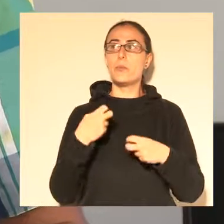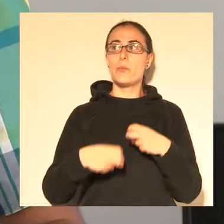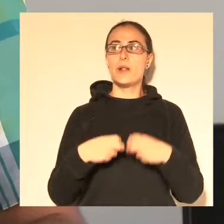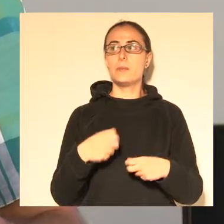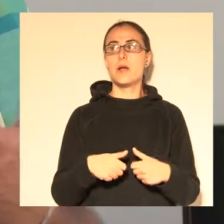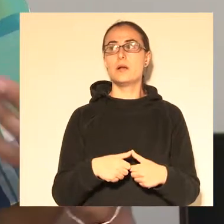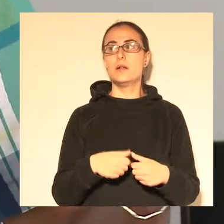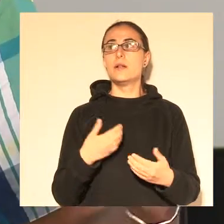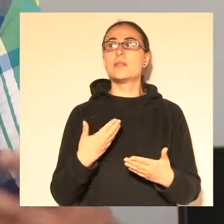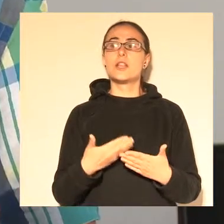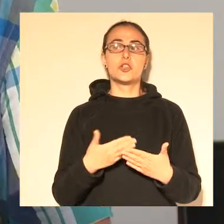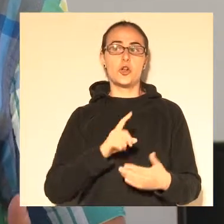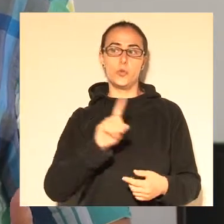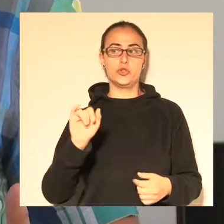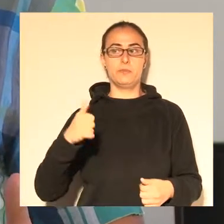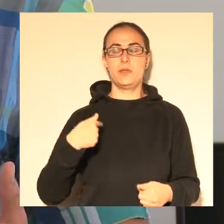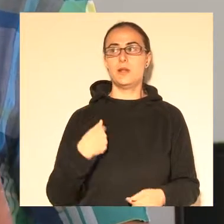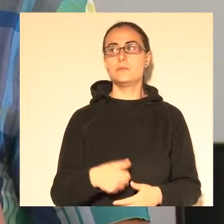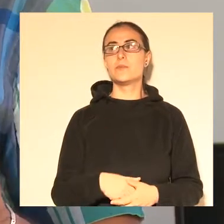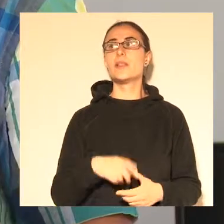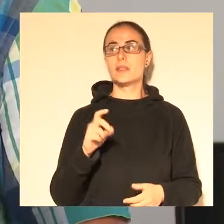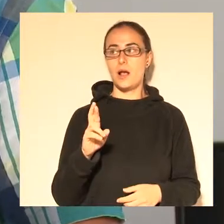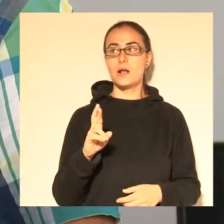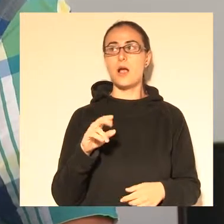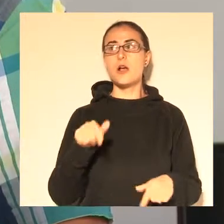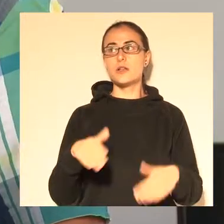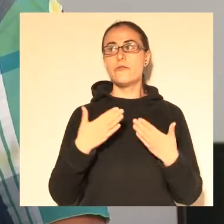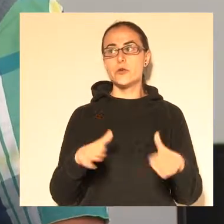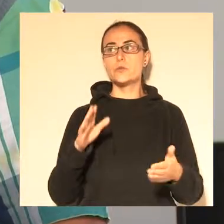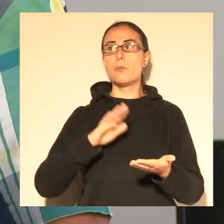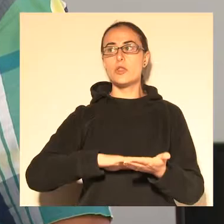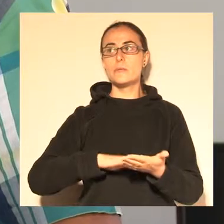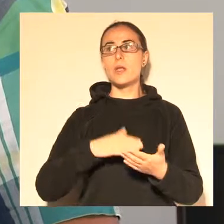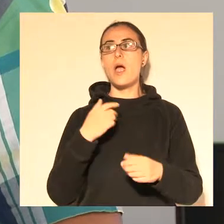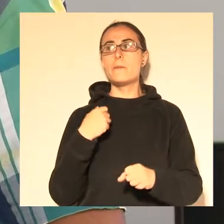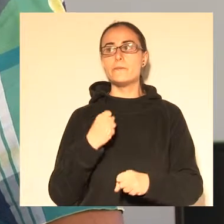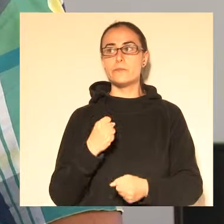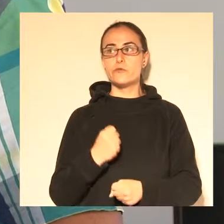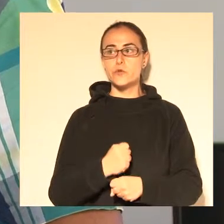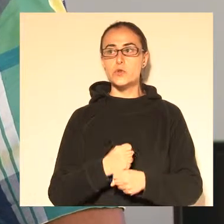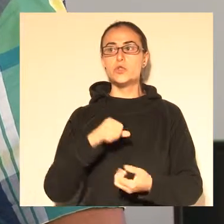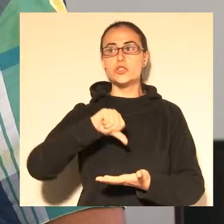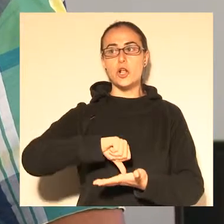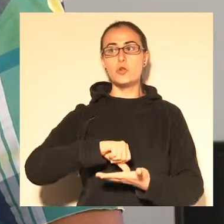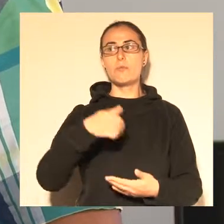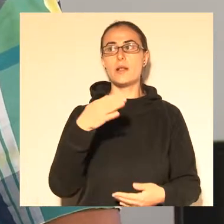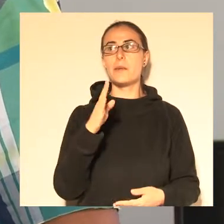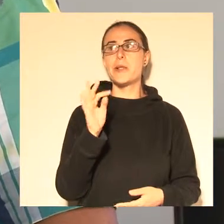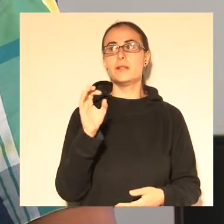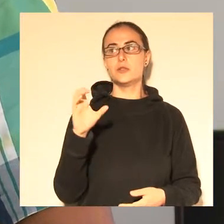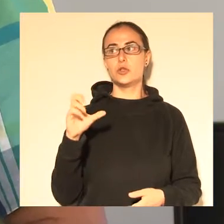problema De ce nu și mie dar asta a fost motivul pentru care noi am creat centrul Maria